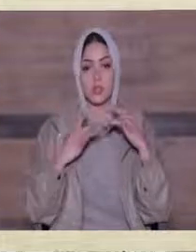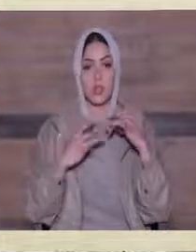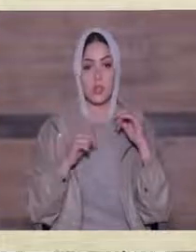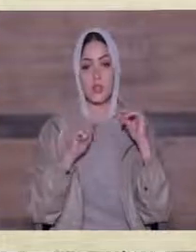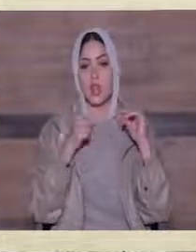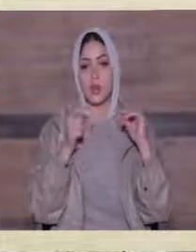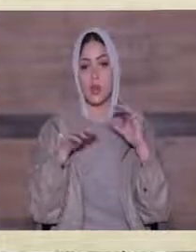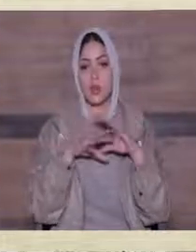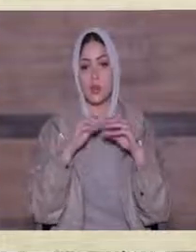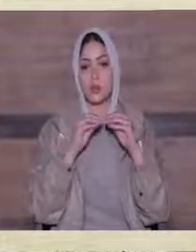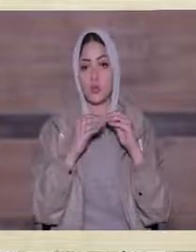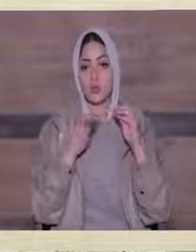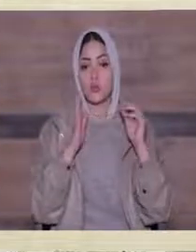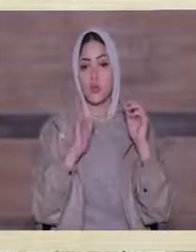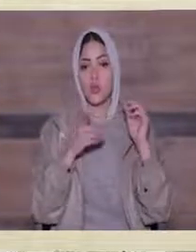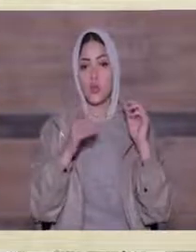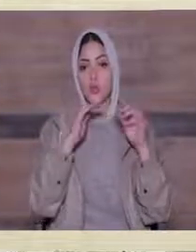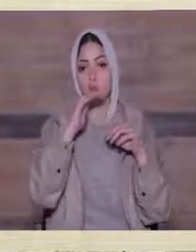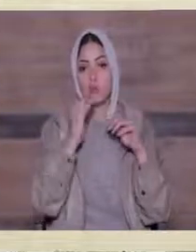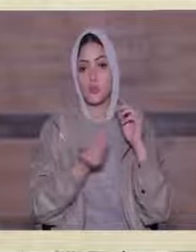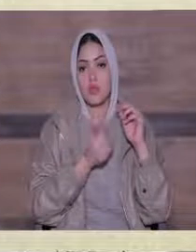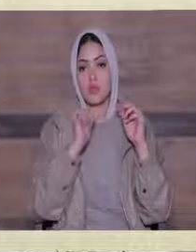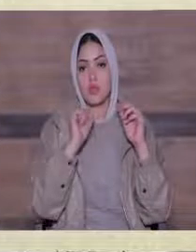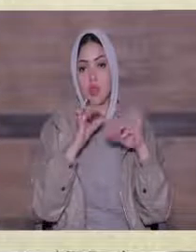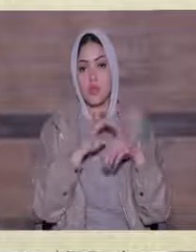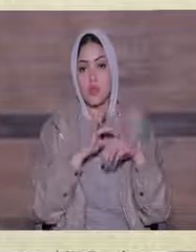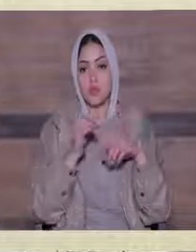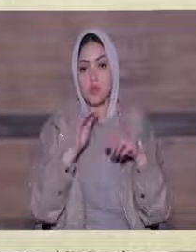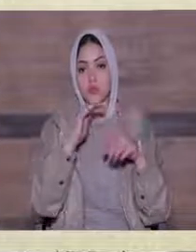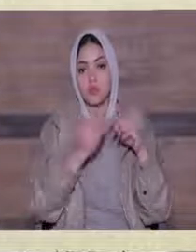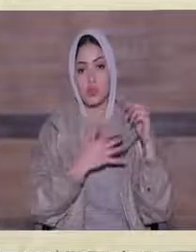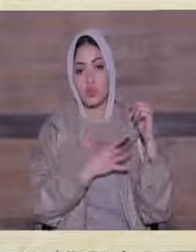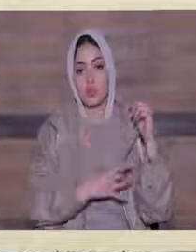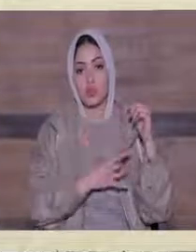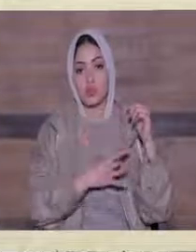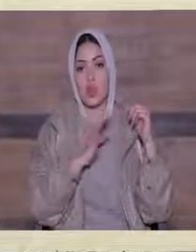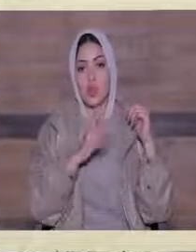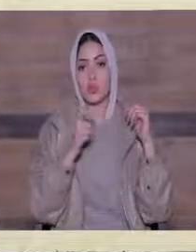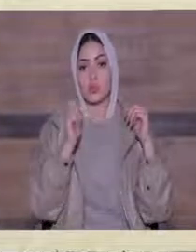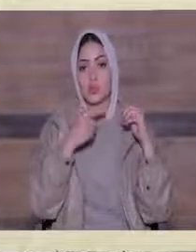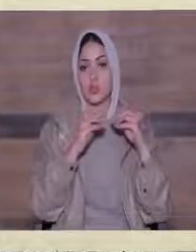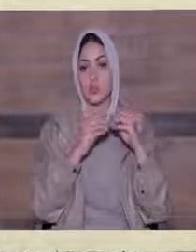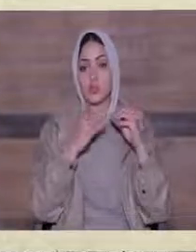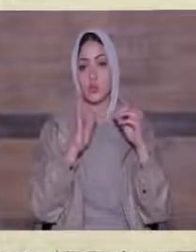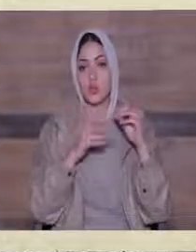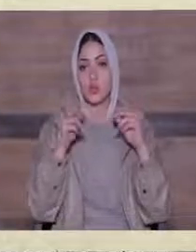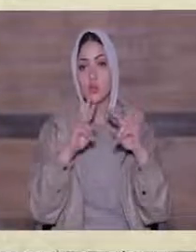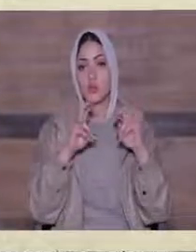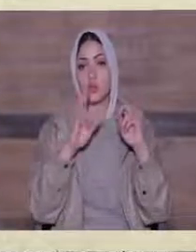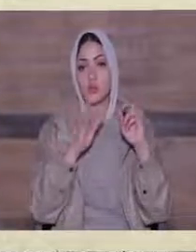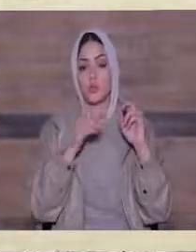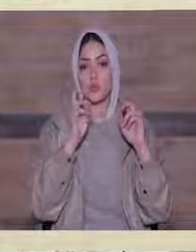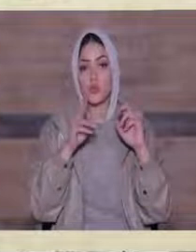علاج موضعي زي الاستئصال الجراحي للورم مثلا، أو العلاج الإشعاعي، وده بيكون موجه